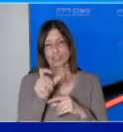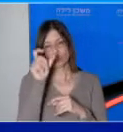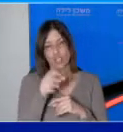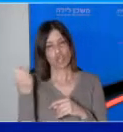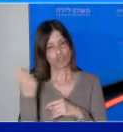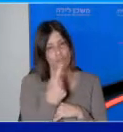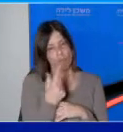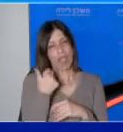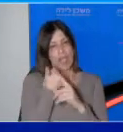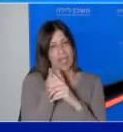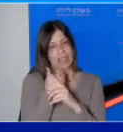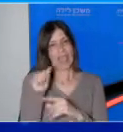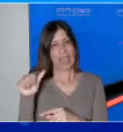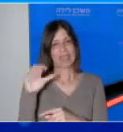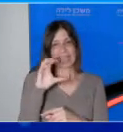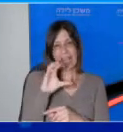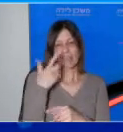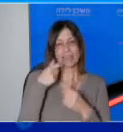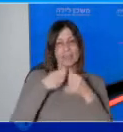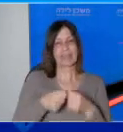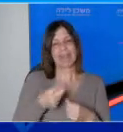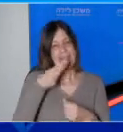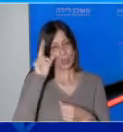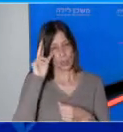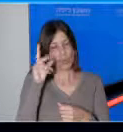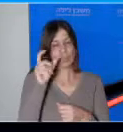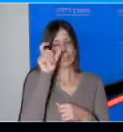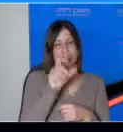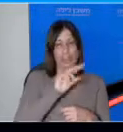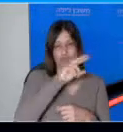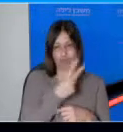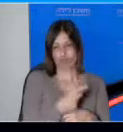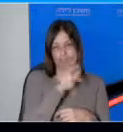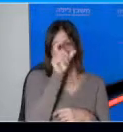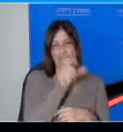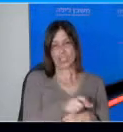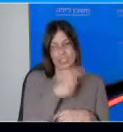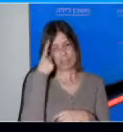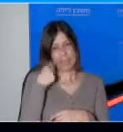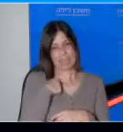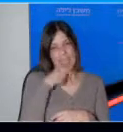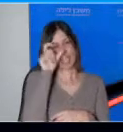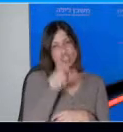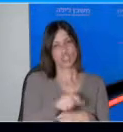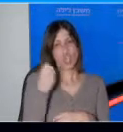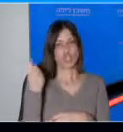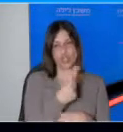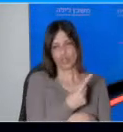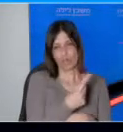השבוע, אחת מהם יהיה תקרייב שהיום מתפקדה לליכוד, והאיש, שהוא ככה בעיניי, הוא איש השבוע,